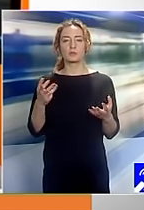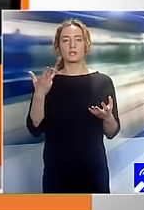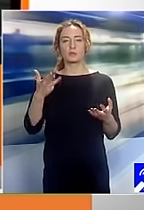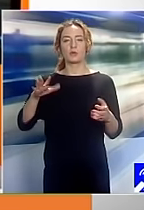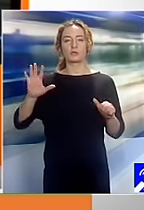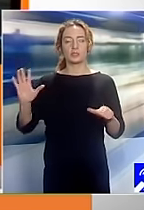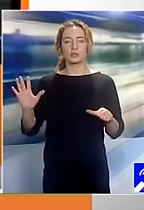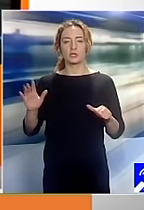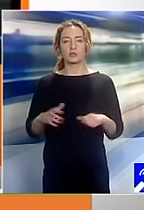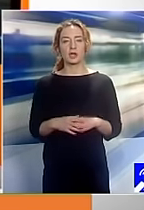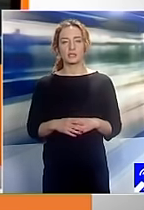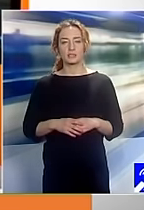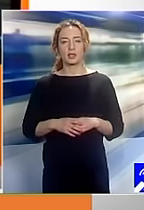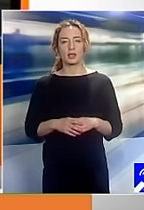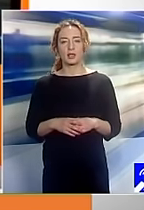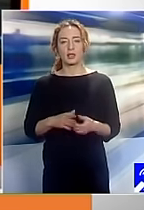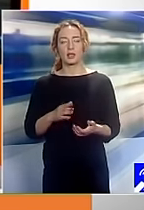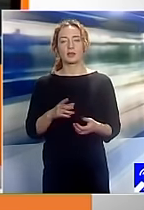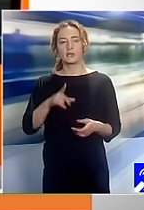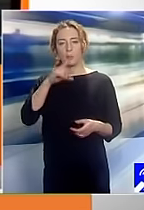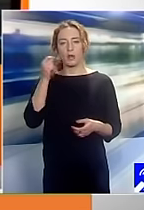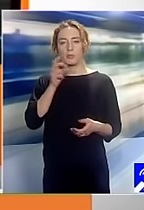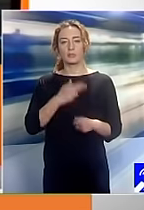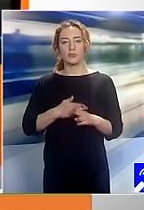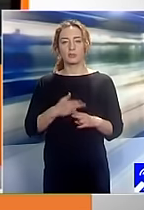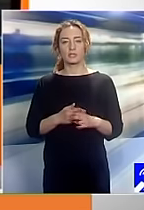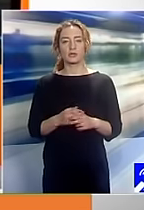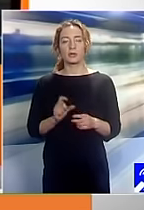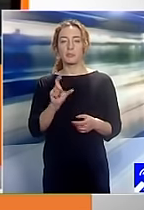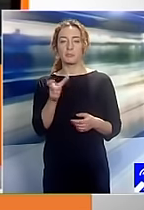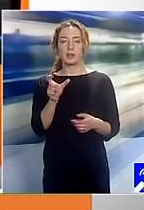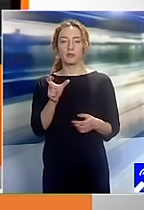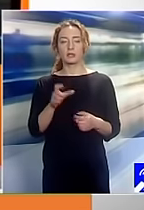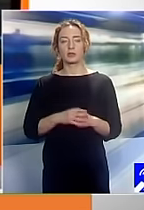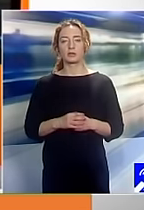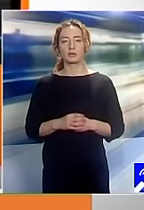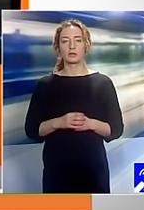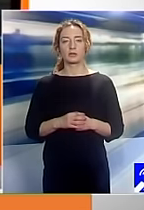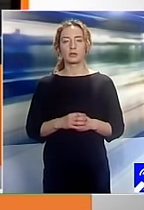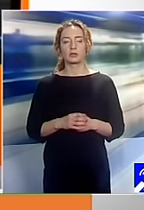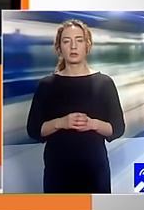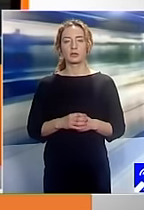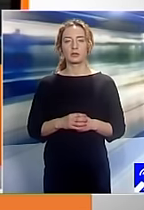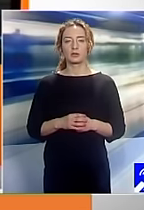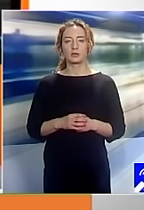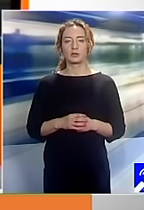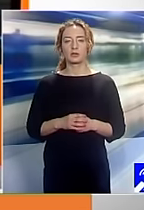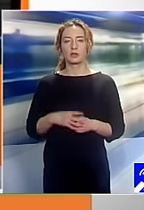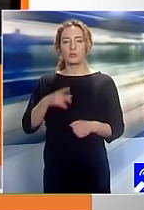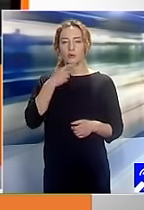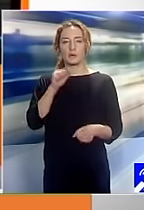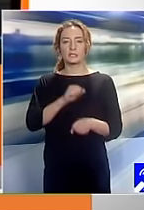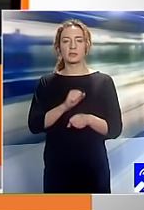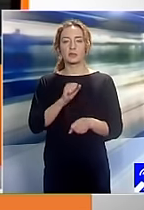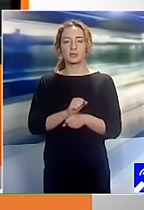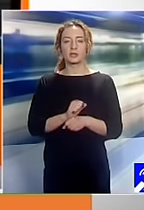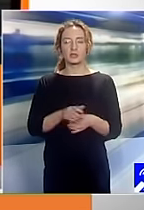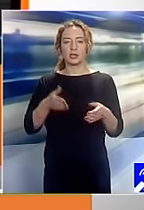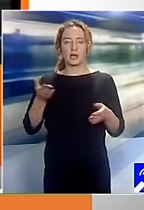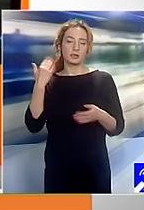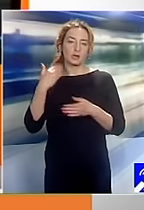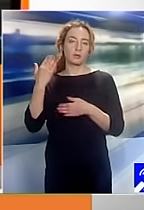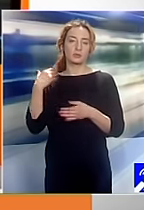1.896 de cazuri de viroze respiratorii. În ce perioadă, domnule director? Mă refer la săptămâna precedentă,